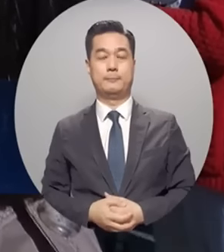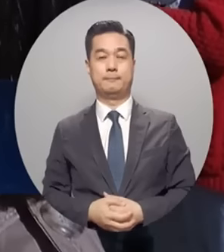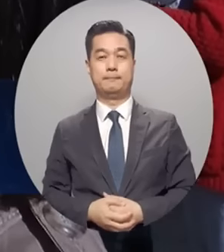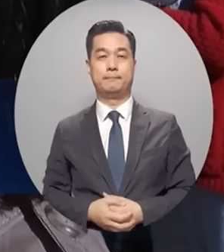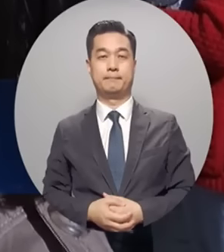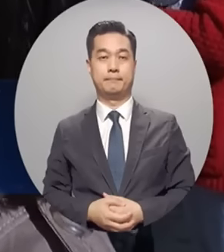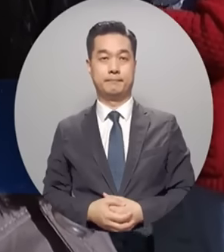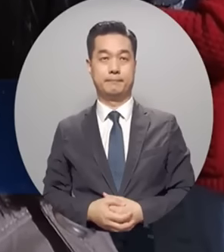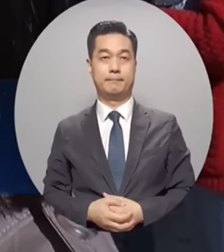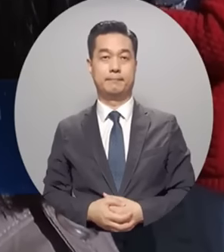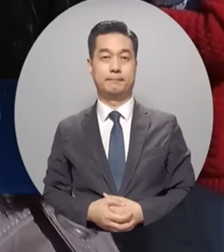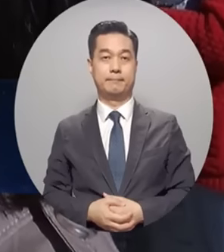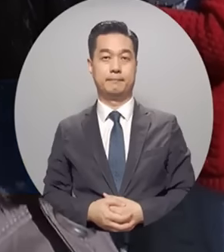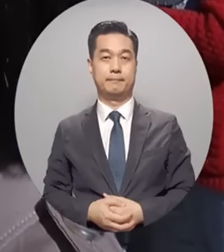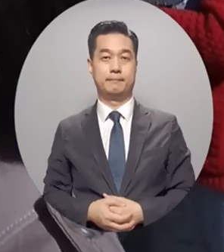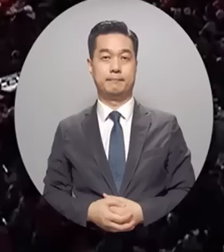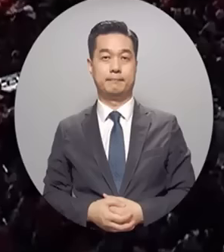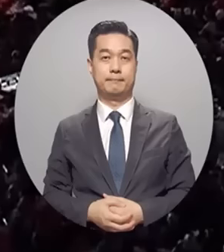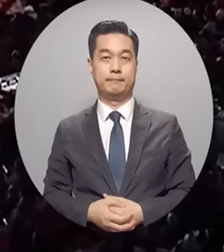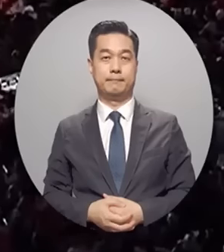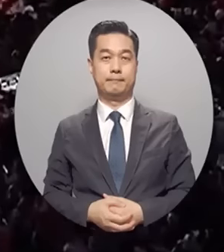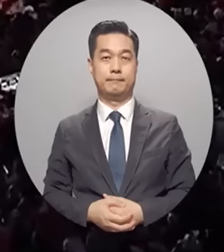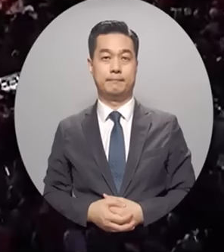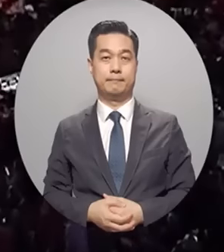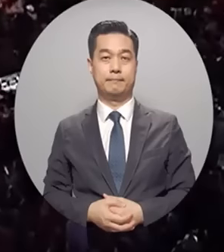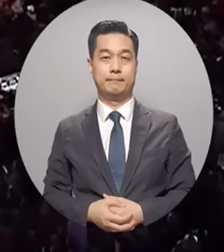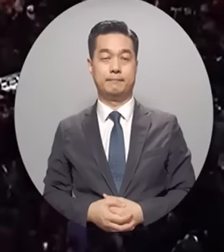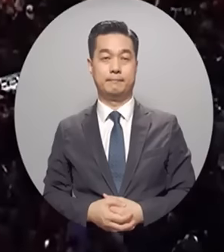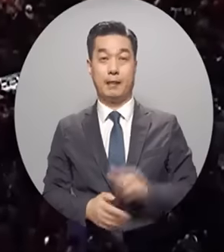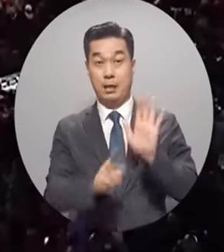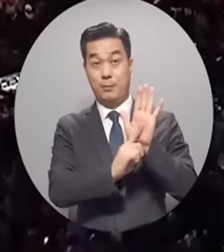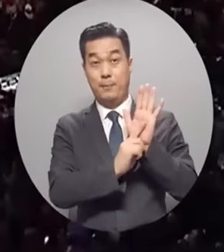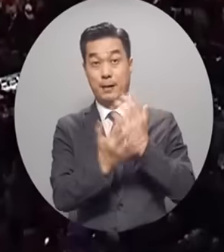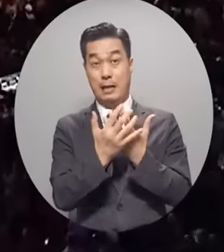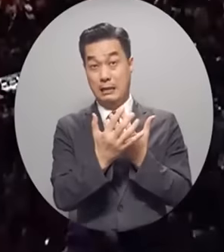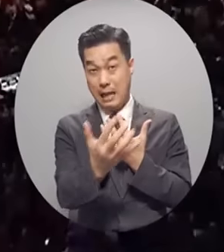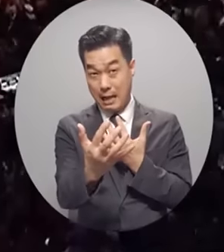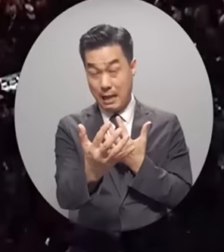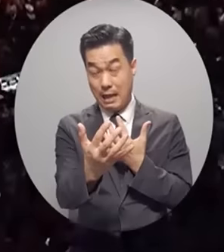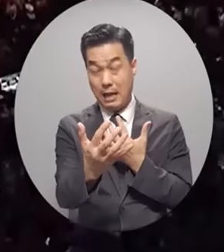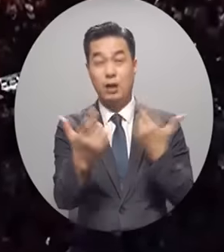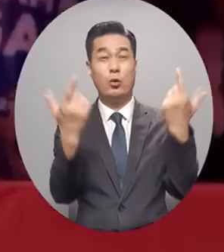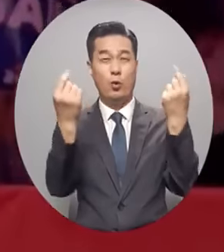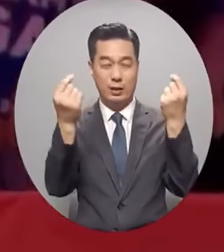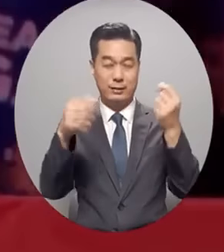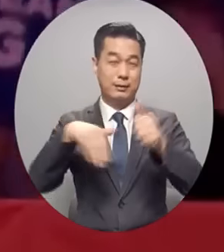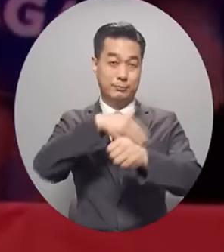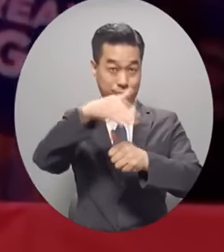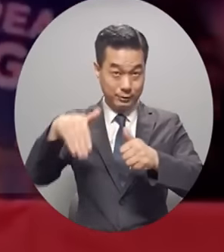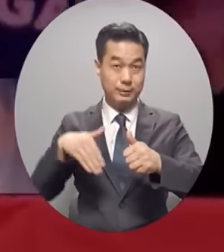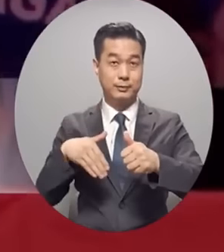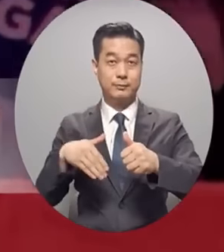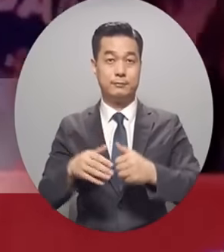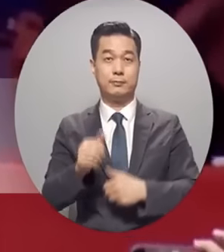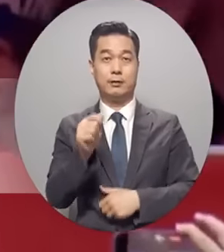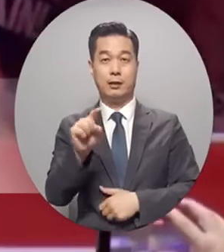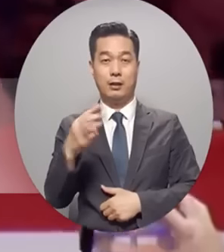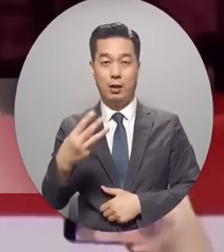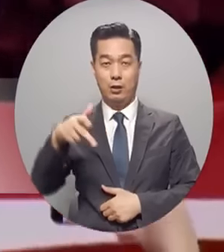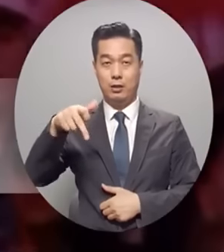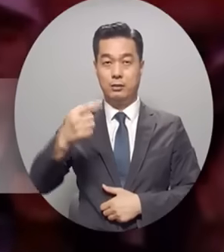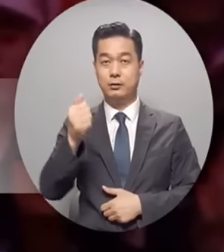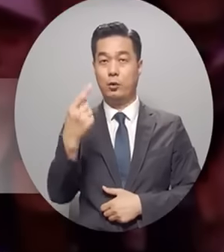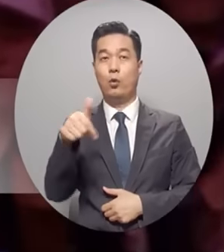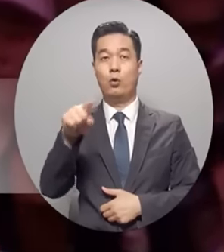really, really happy to be here. 유세장은 전당대회를 방불케 했습니다. 헐크 호건, 일론 머스크